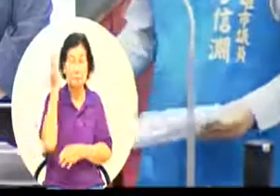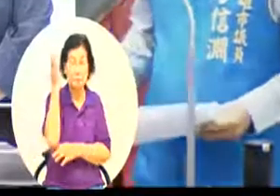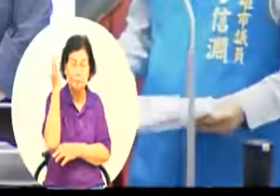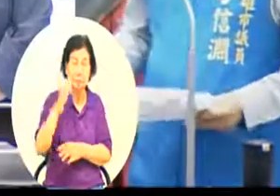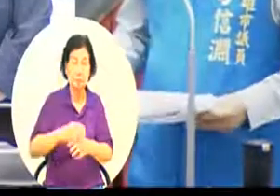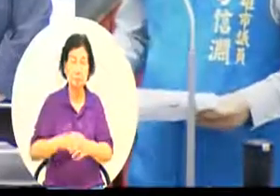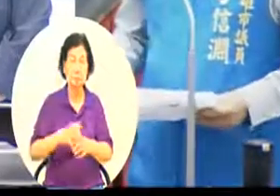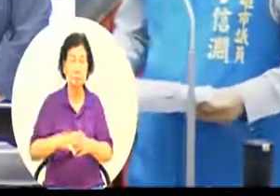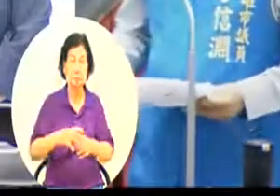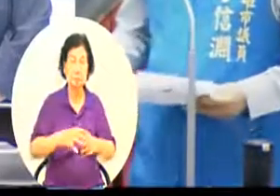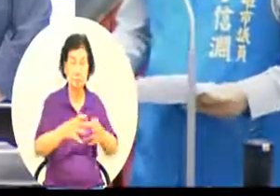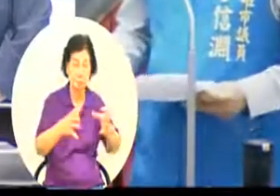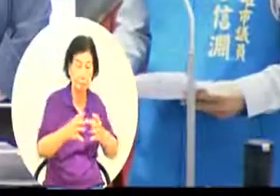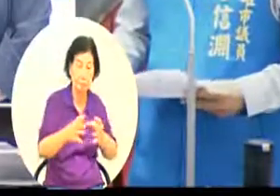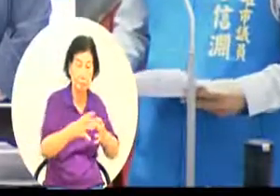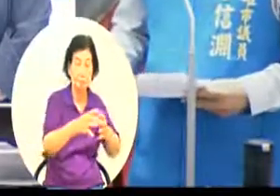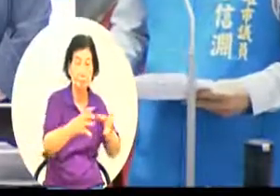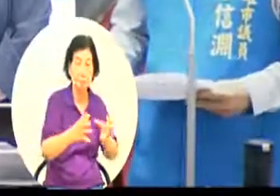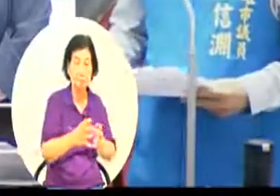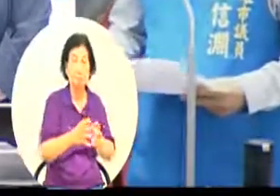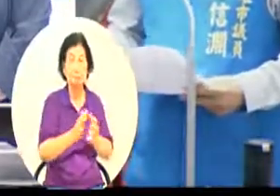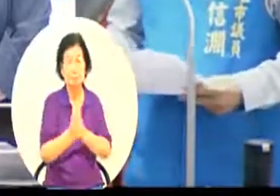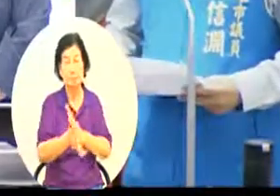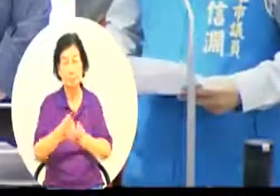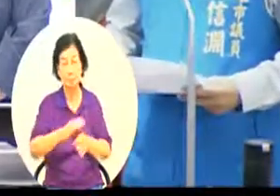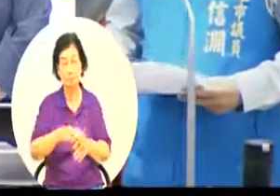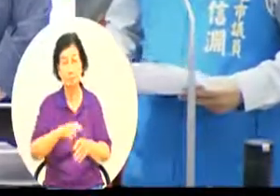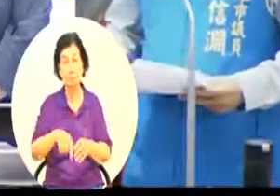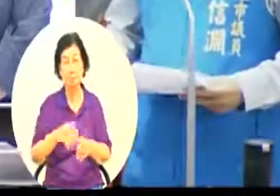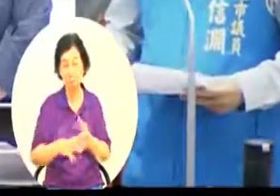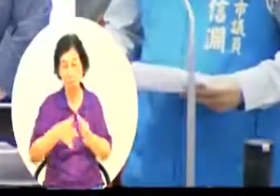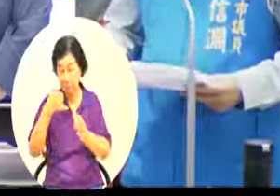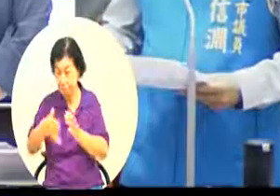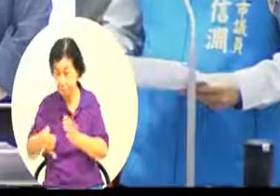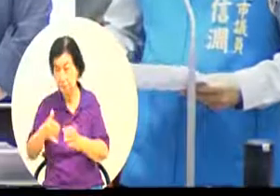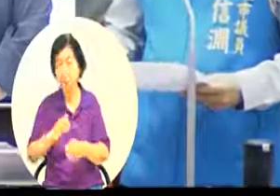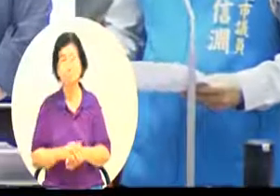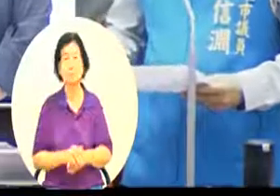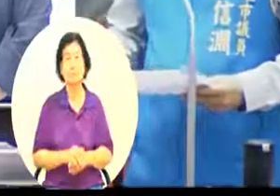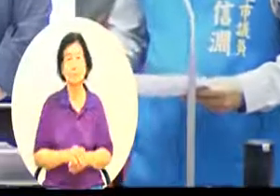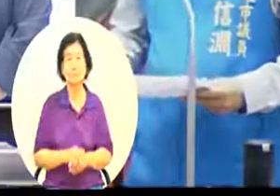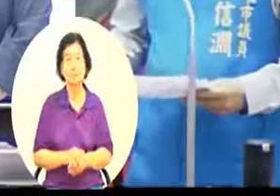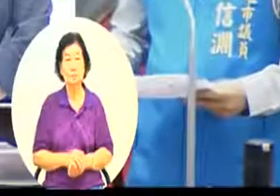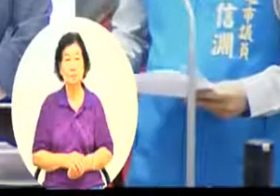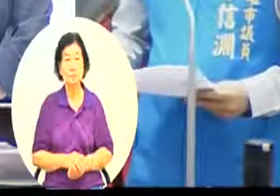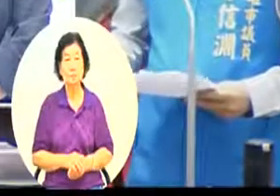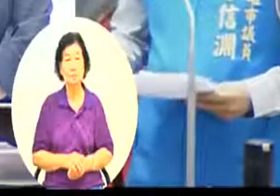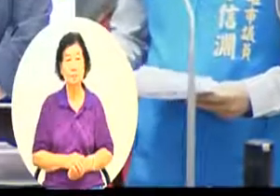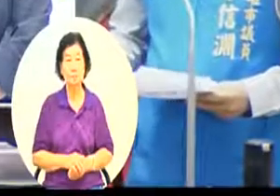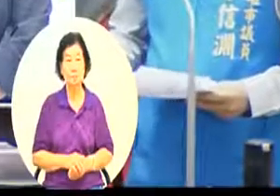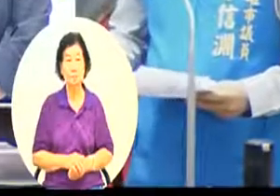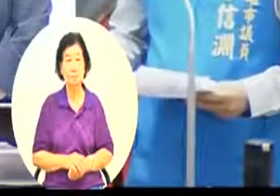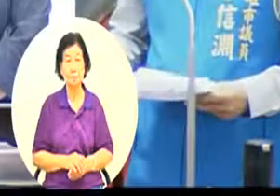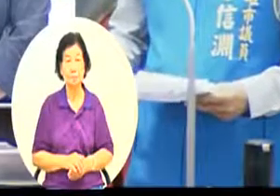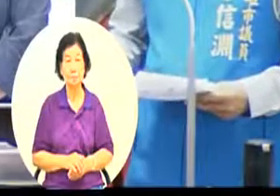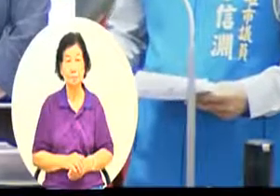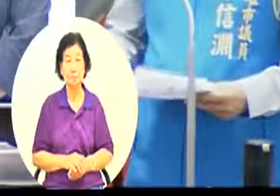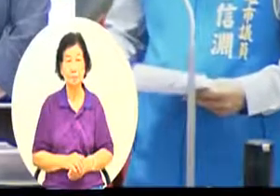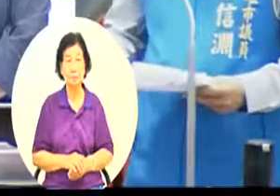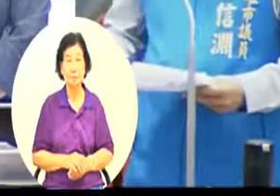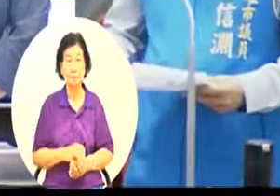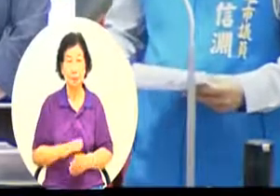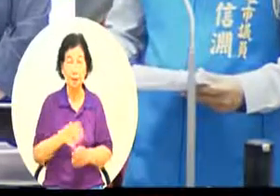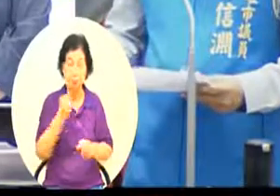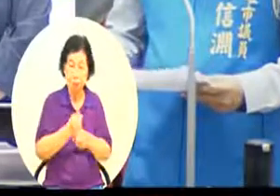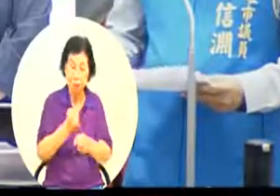去拜访一下台积电？ 这个都我甲本议员说明吼，有当时吼，就是讲该安怎做，